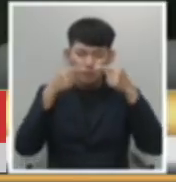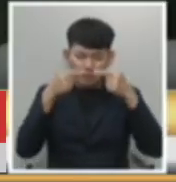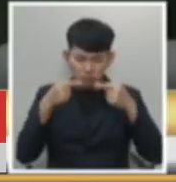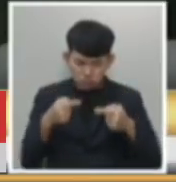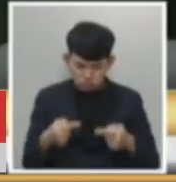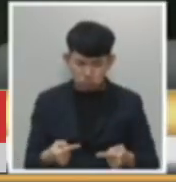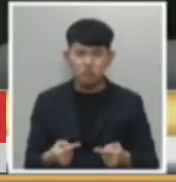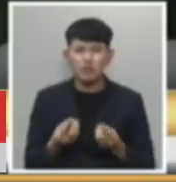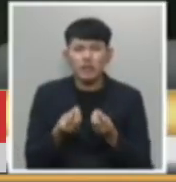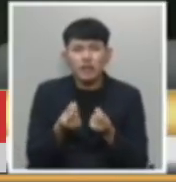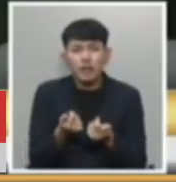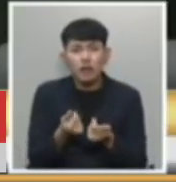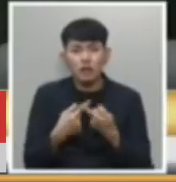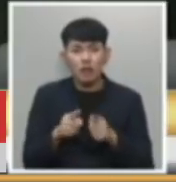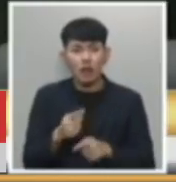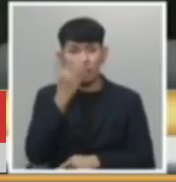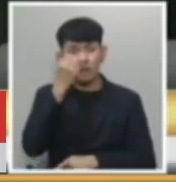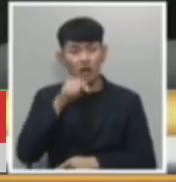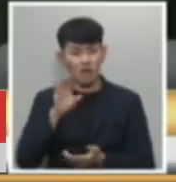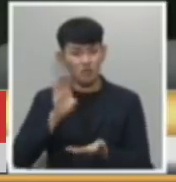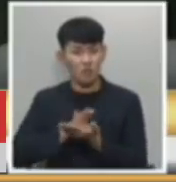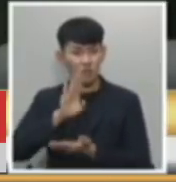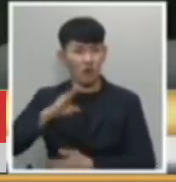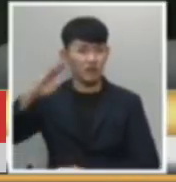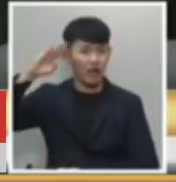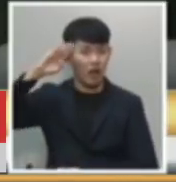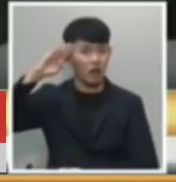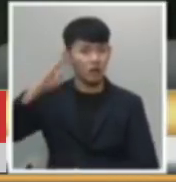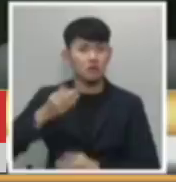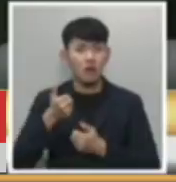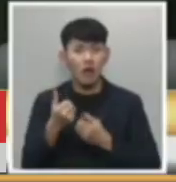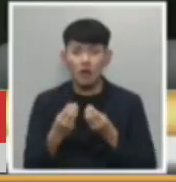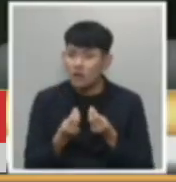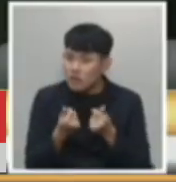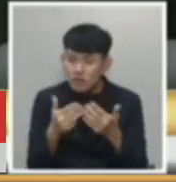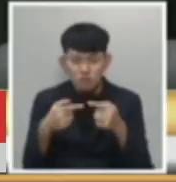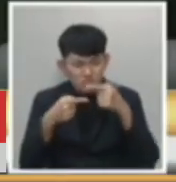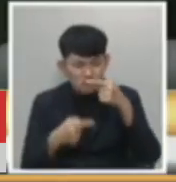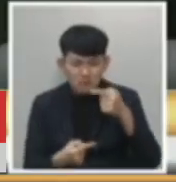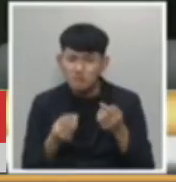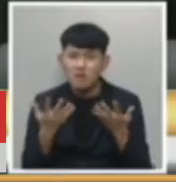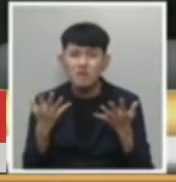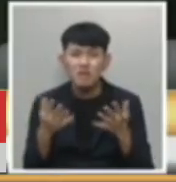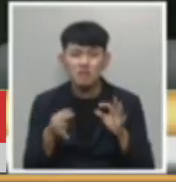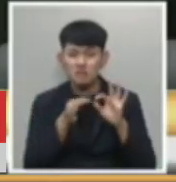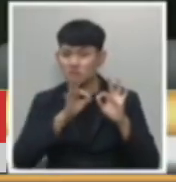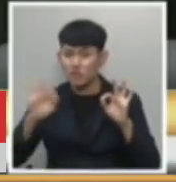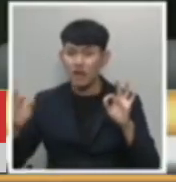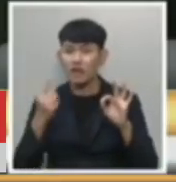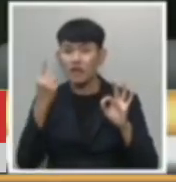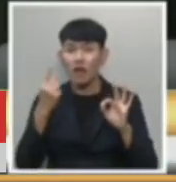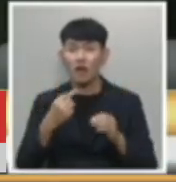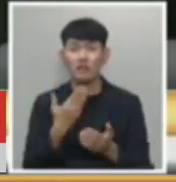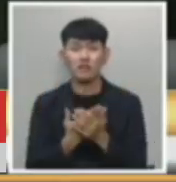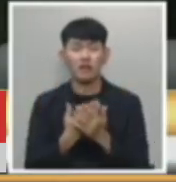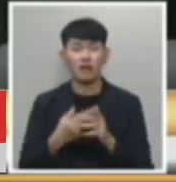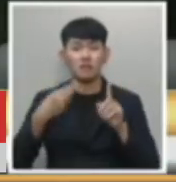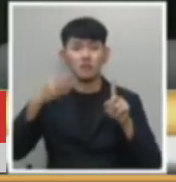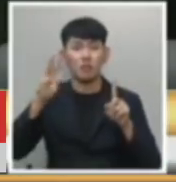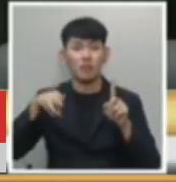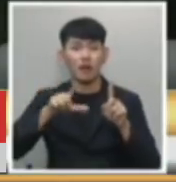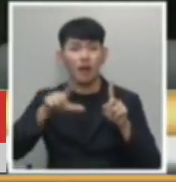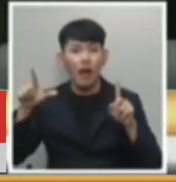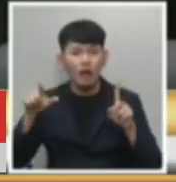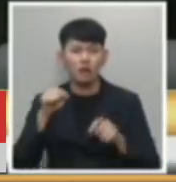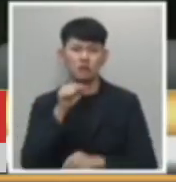ให้แล้วทีไปตั้งงบประมาณให้ทหารครับไม่มีรายละเอียดเลยครับเขียนมาทัดเดียวได้เงินไป 16,000 ล้านอย่าง